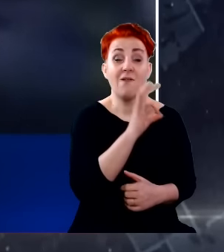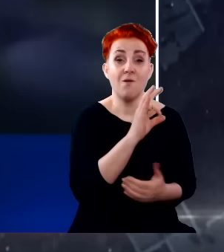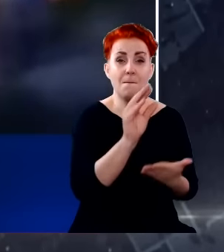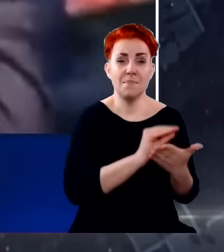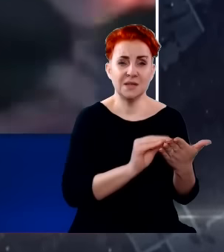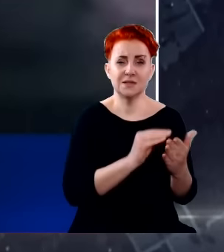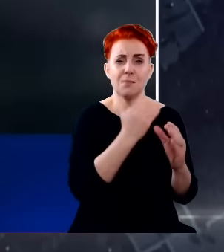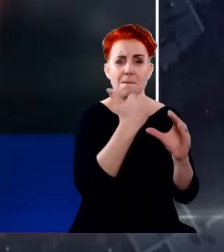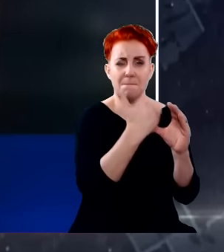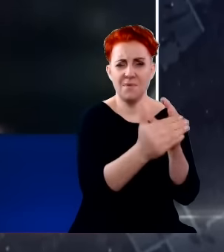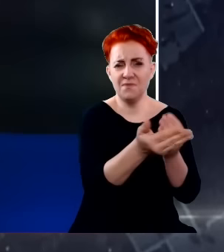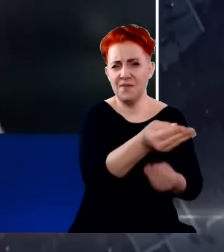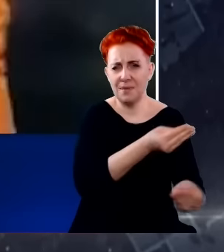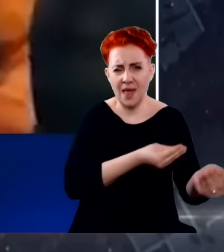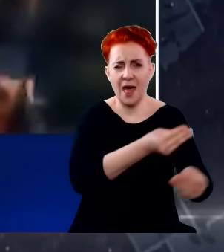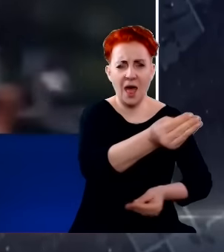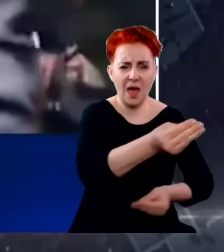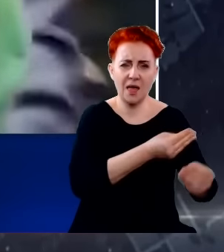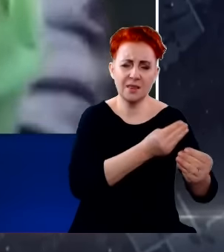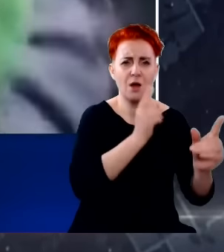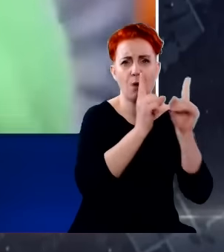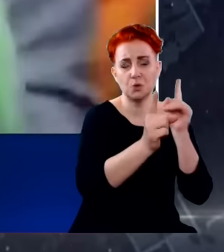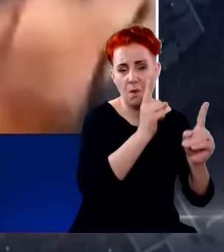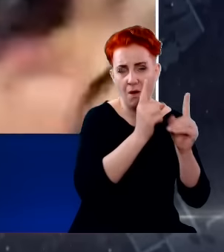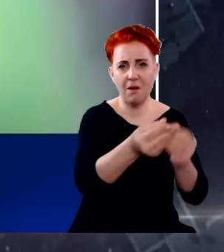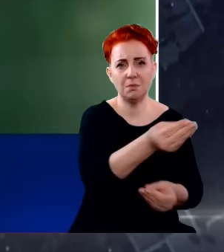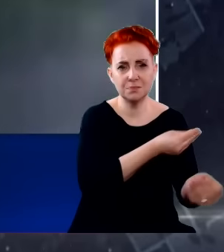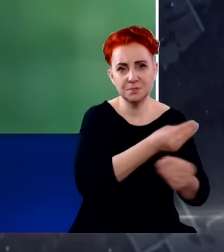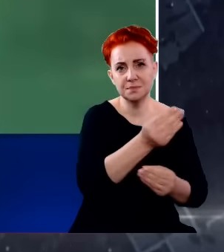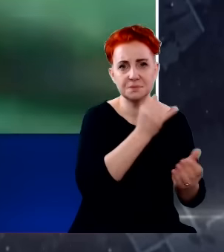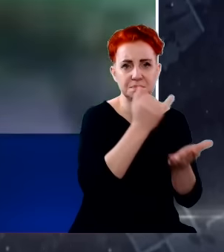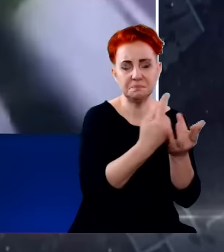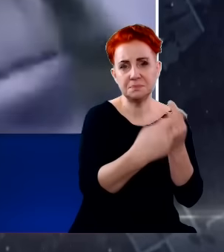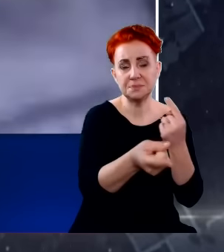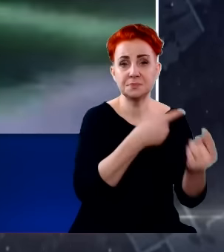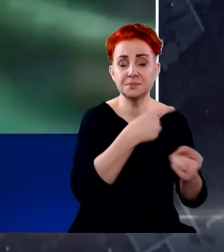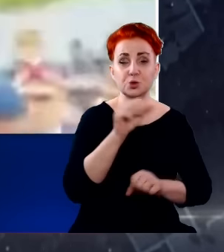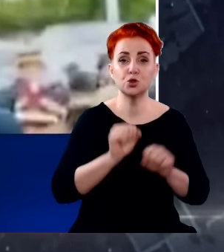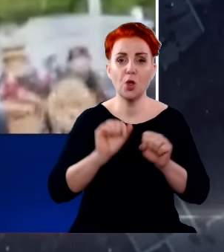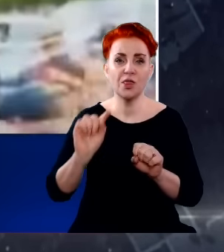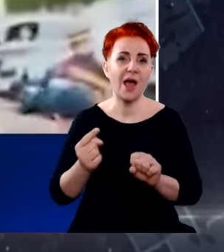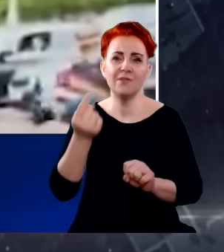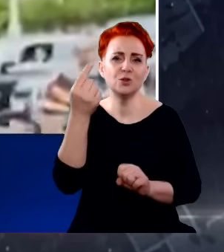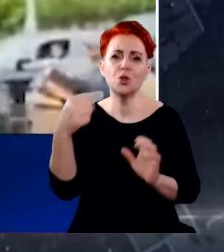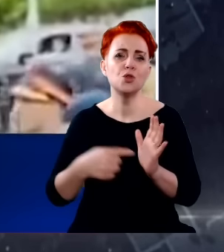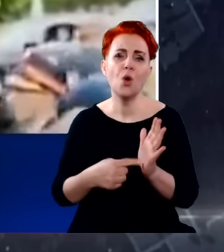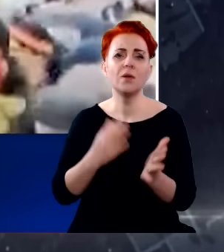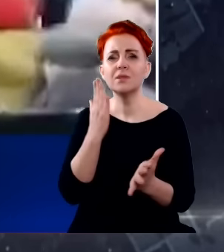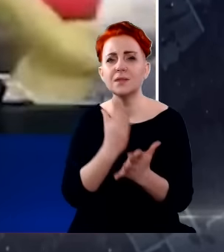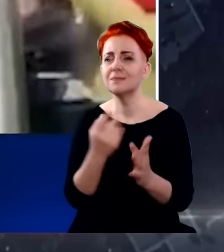później ta, no nie wiem, można powiedzieć, korespondencja z Sądem Najwyższym, to jest tylko jakby